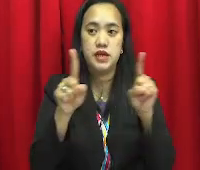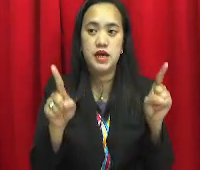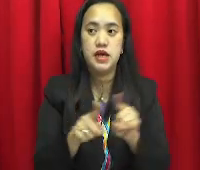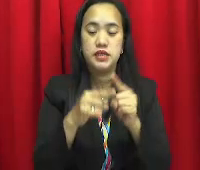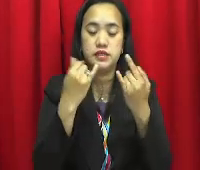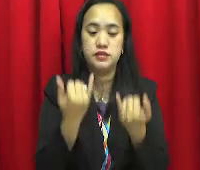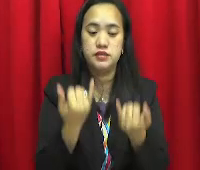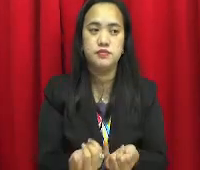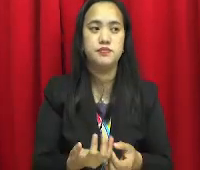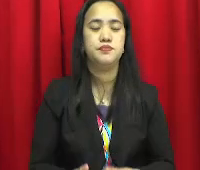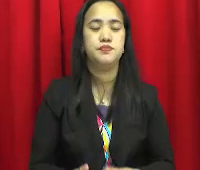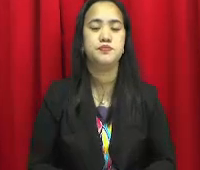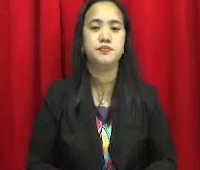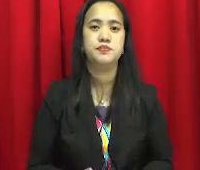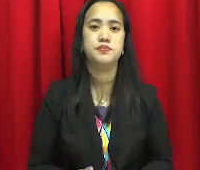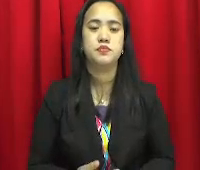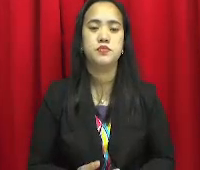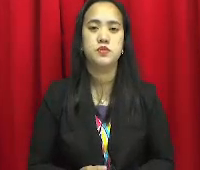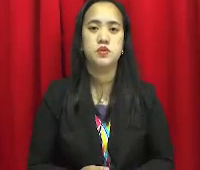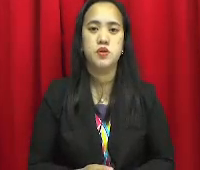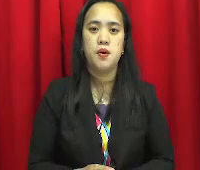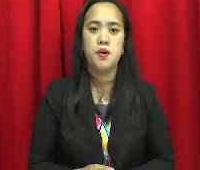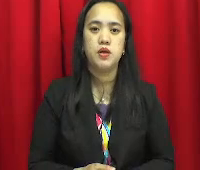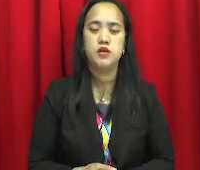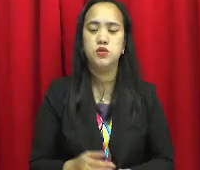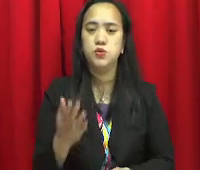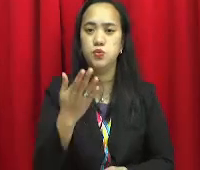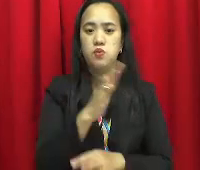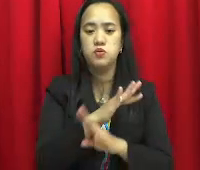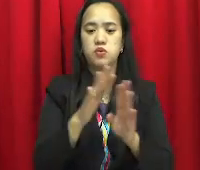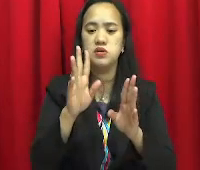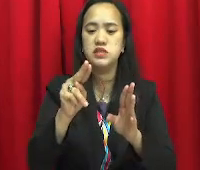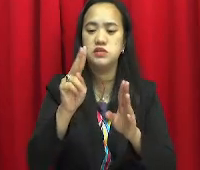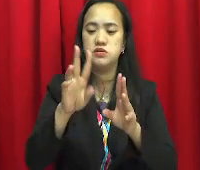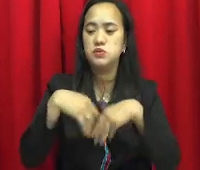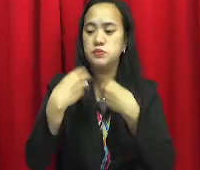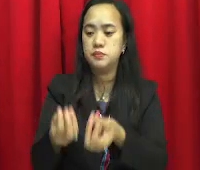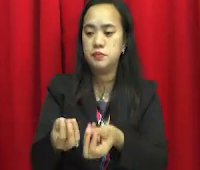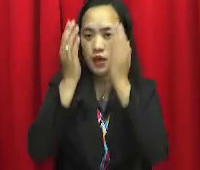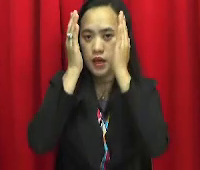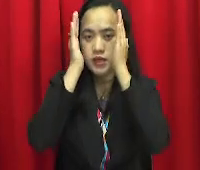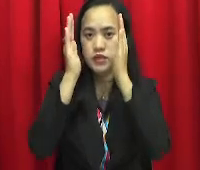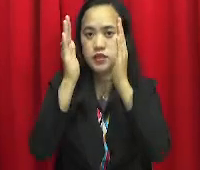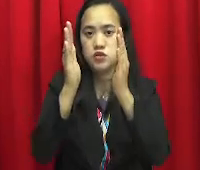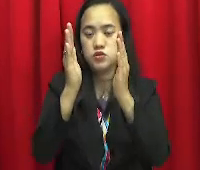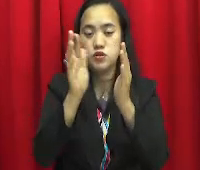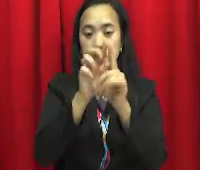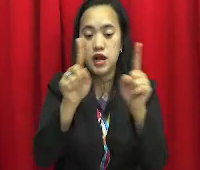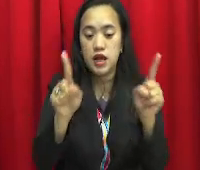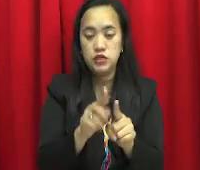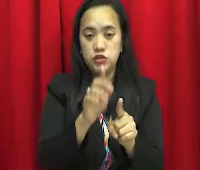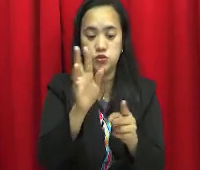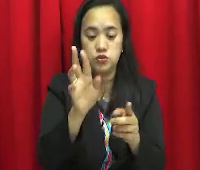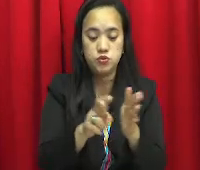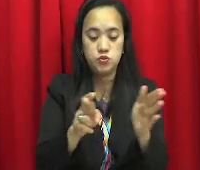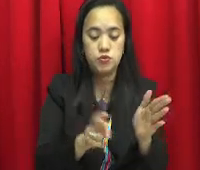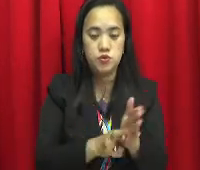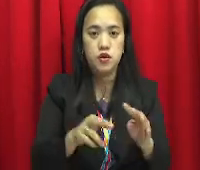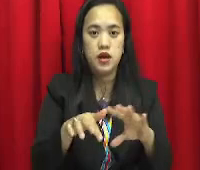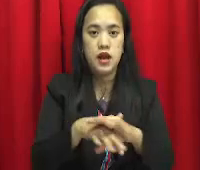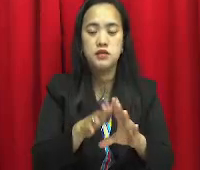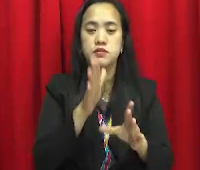babae, hindi ka na nag-pay attention sa iyong role, hindi lang ikaw madidisgrasya. Tandaan mo,